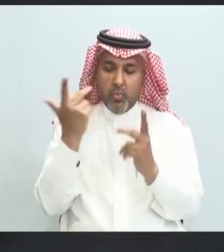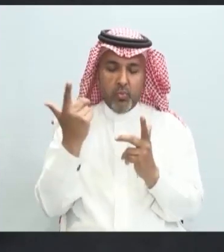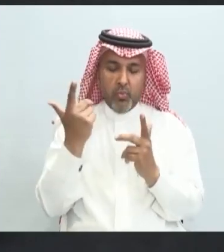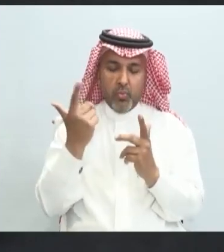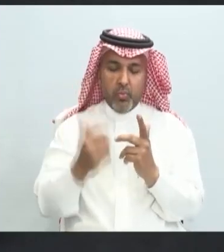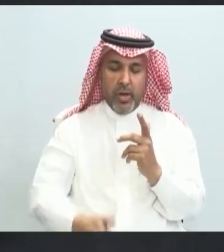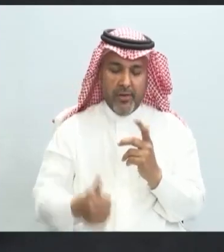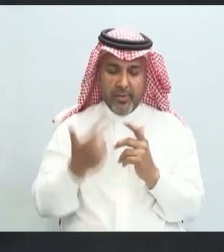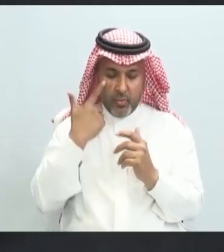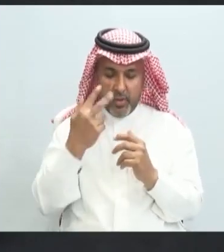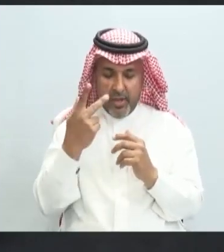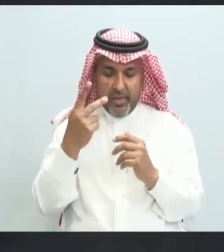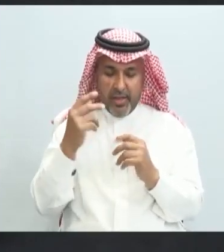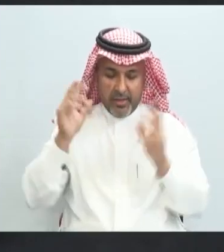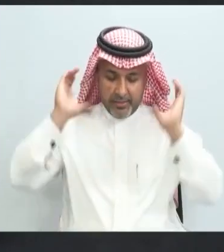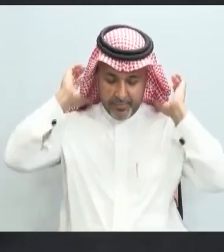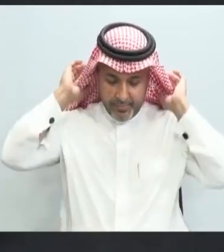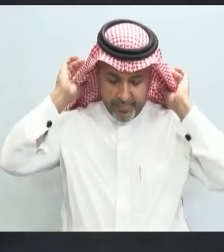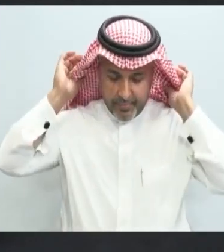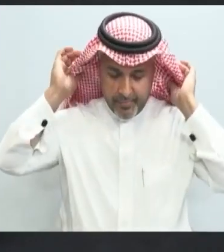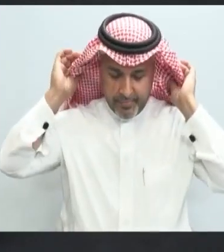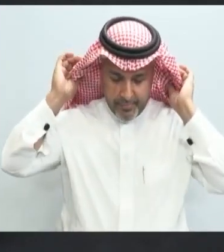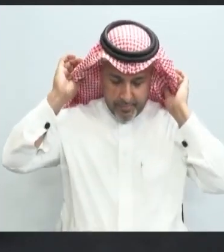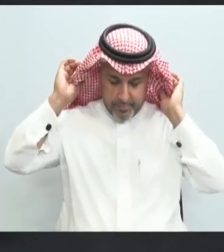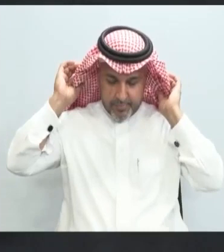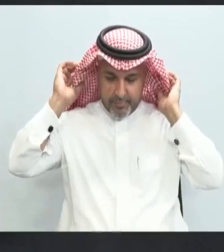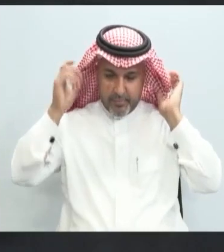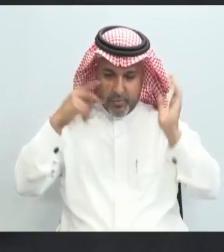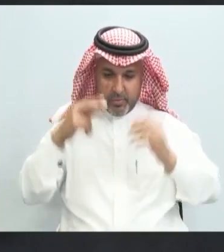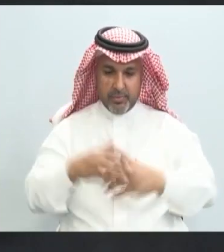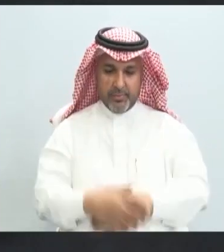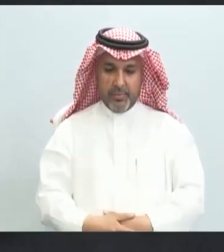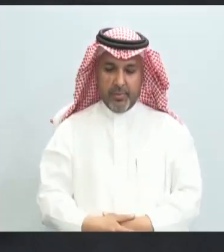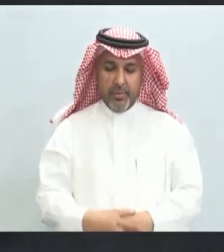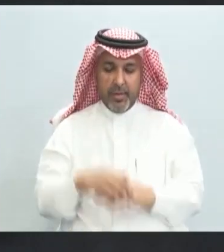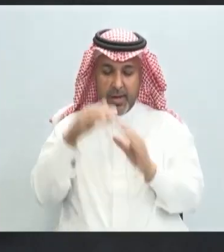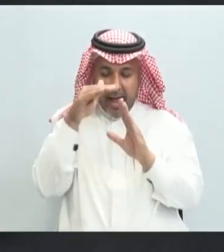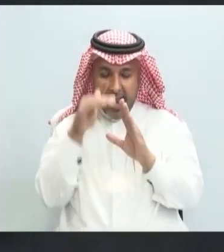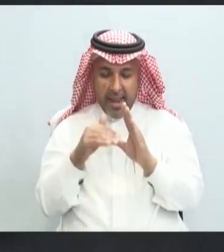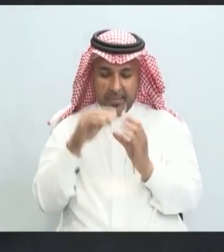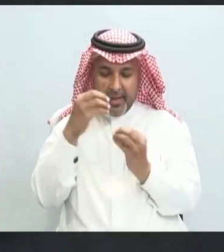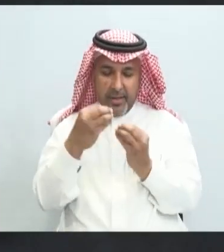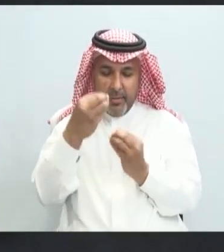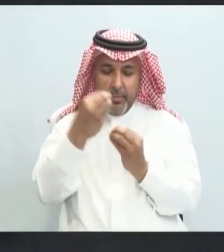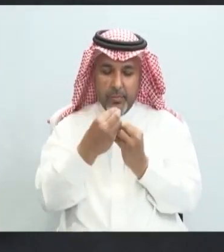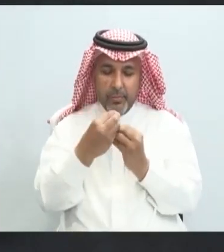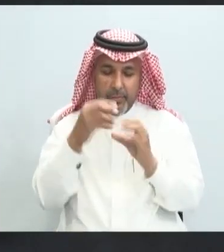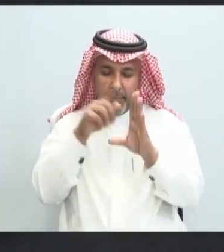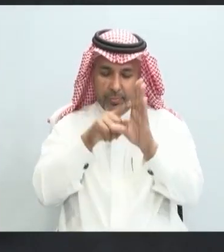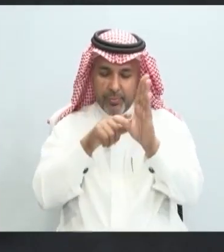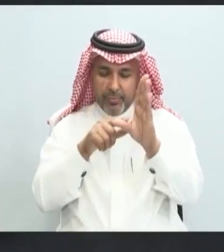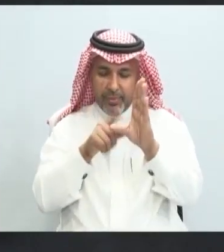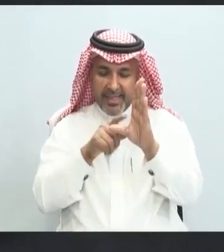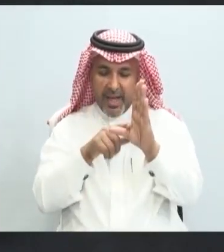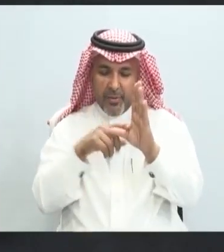التمام لاحظ انه اعطاك زاويه وضلع مقابل لها زاويه وضلع مقابل لها فطالما ان